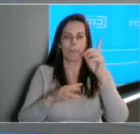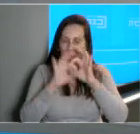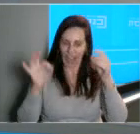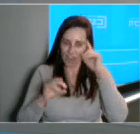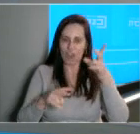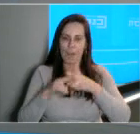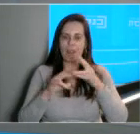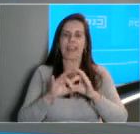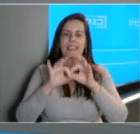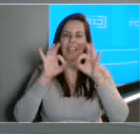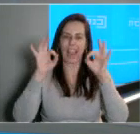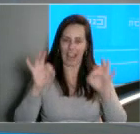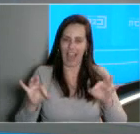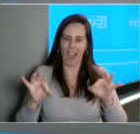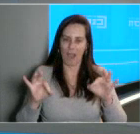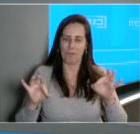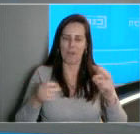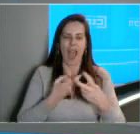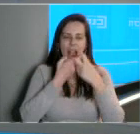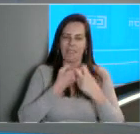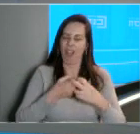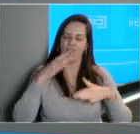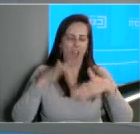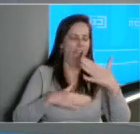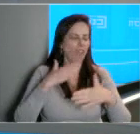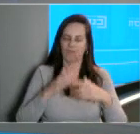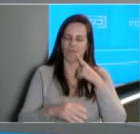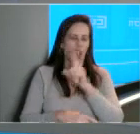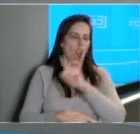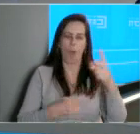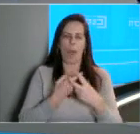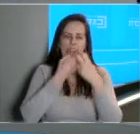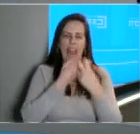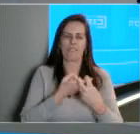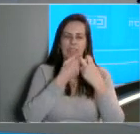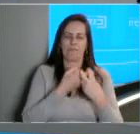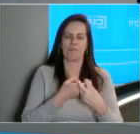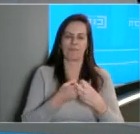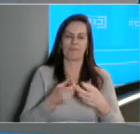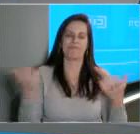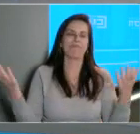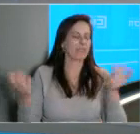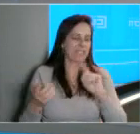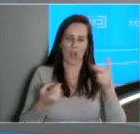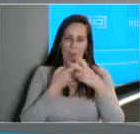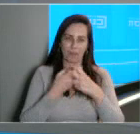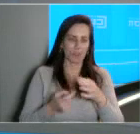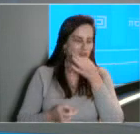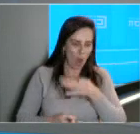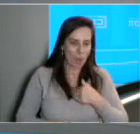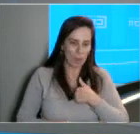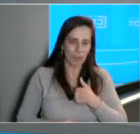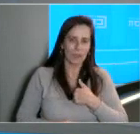חשבו שהמחלה הגיעה מהטלפים, אבל אחר כך שללו את האפשרות הזאת. בשלב הזה שוללים את האפשרות, אם אתם שואלים